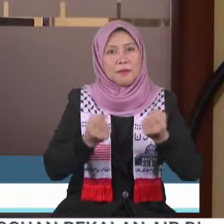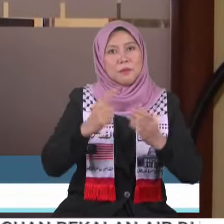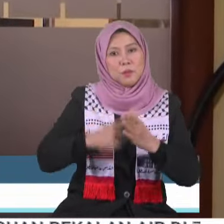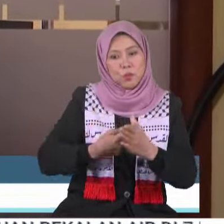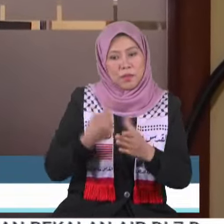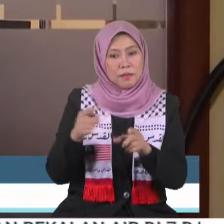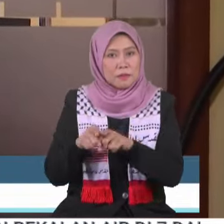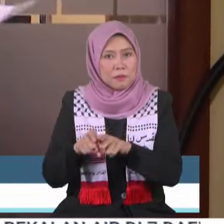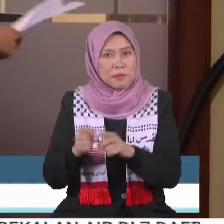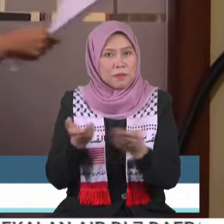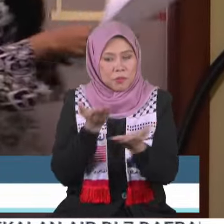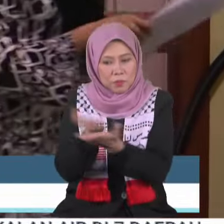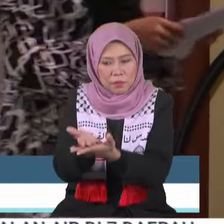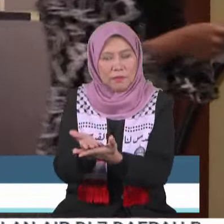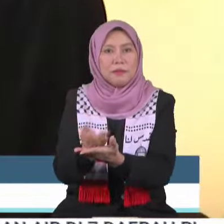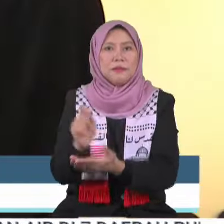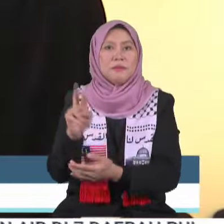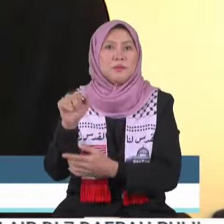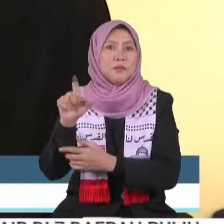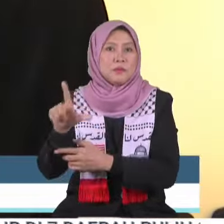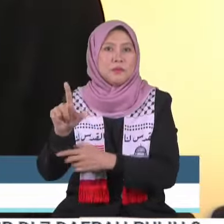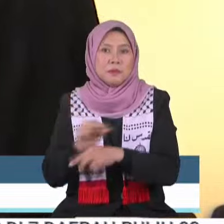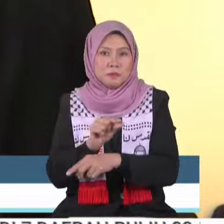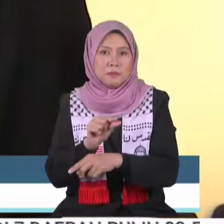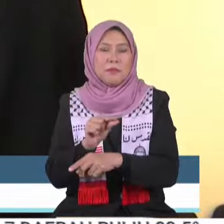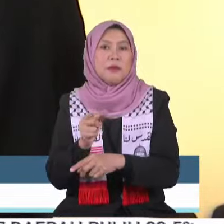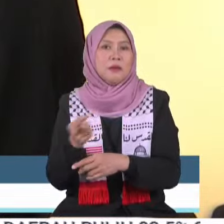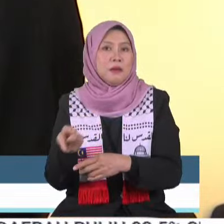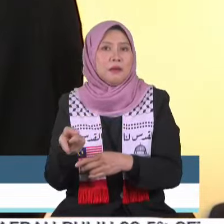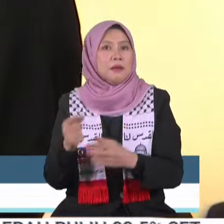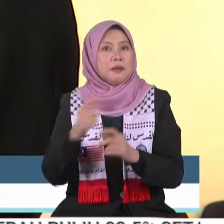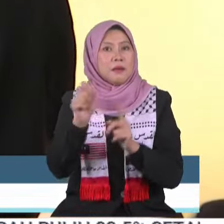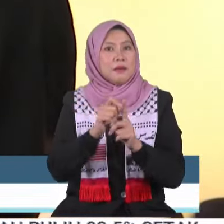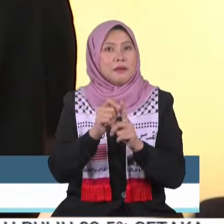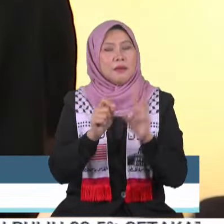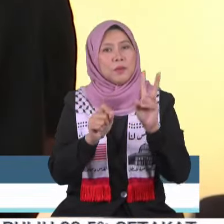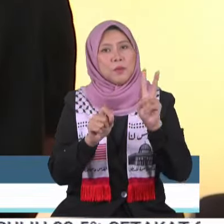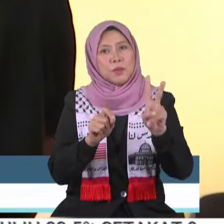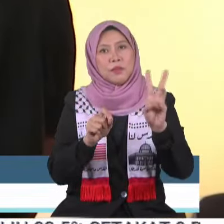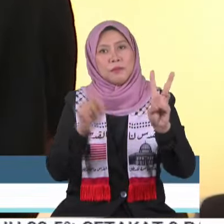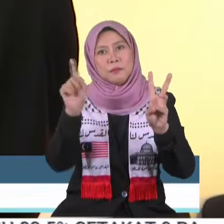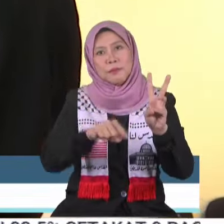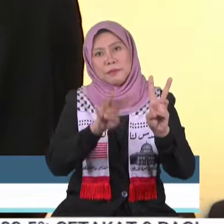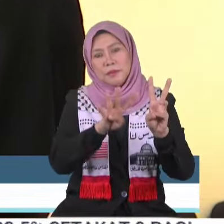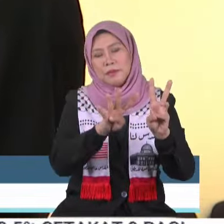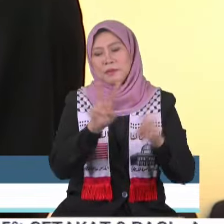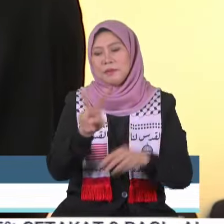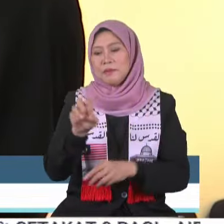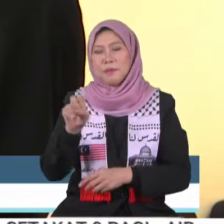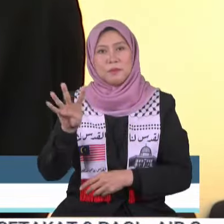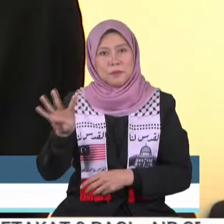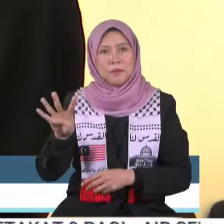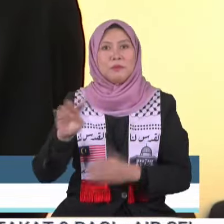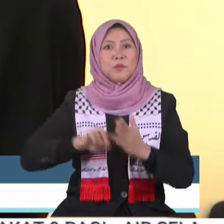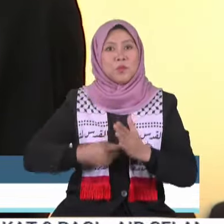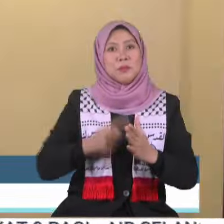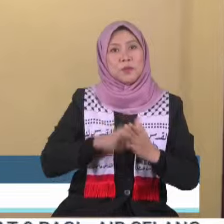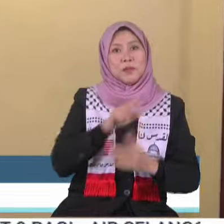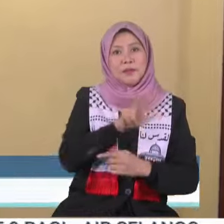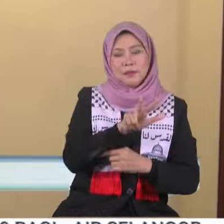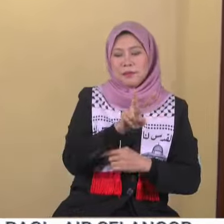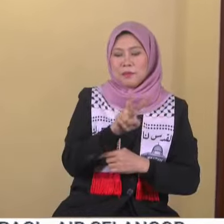yang sama tuntutan di Tribunal Pengguna dibuat, iaitu bertarikh 26 April 2024. Sementara itu, sejak